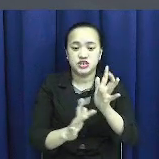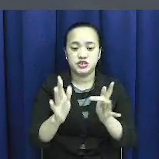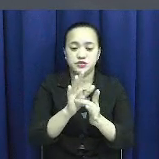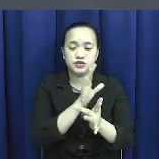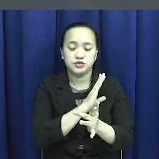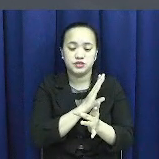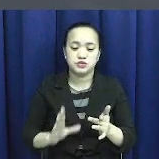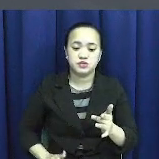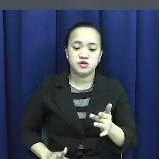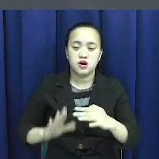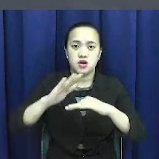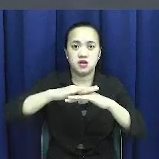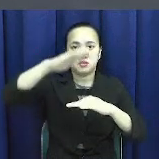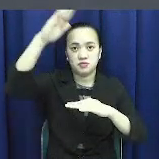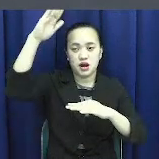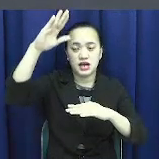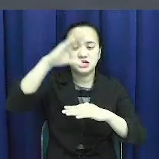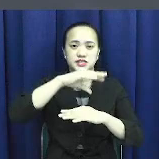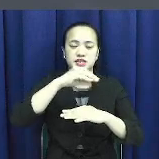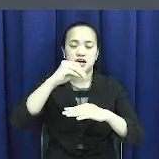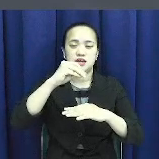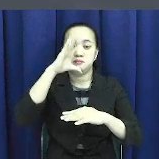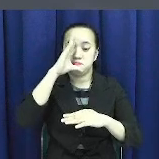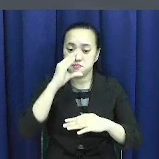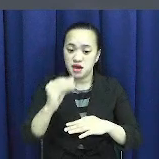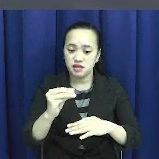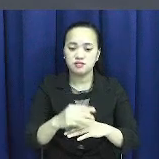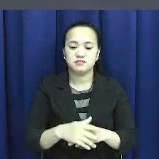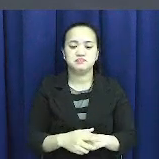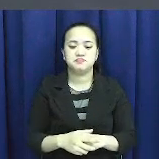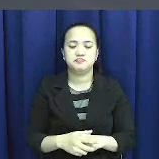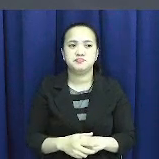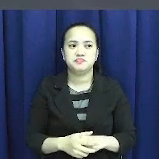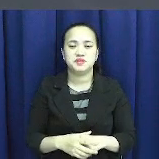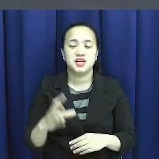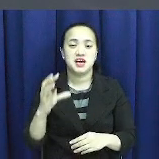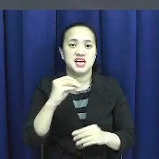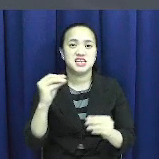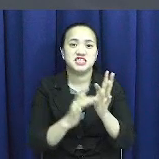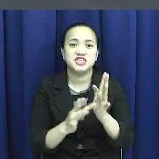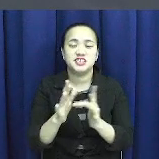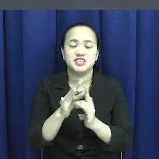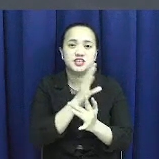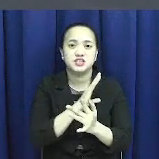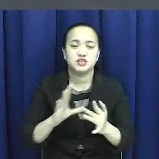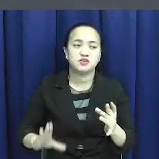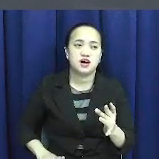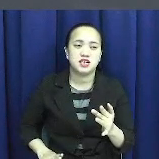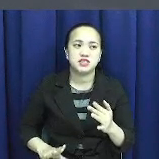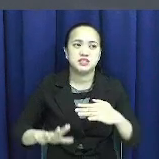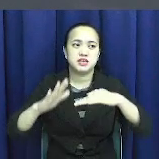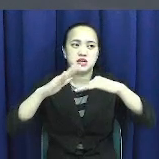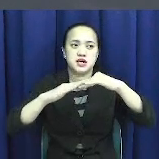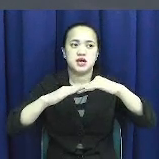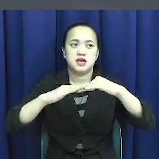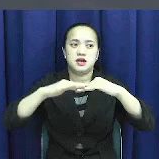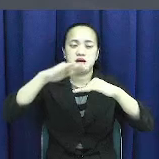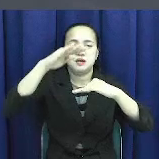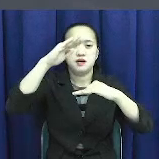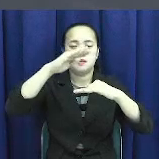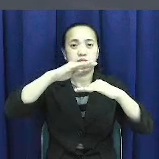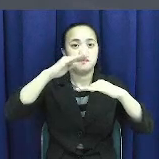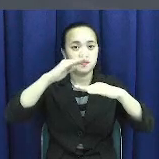Merong tagapamagitan between man and Jesus Christ. At si Jesus Christ ang tagapamagitan between man and